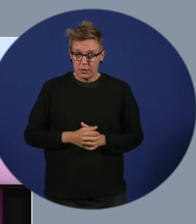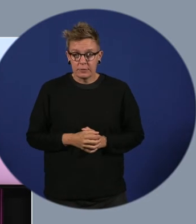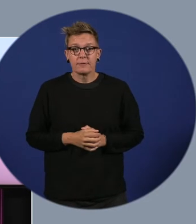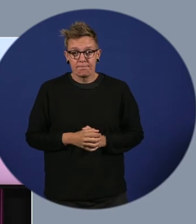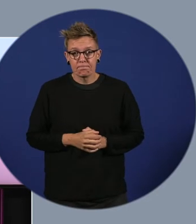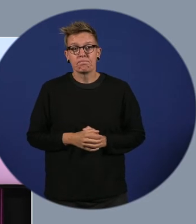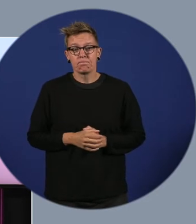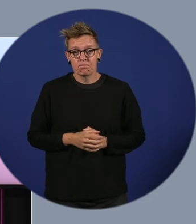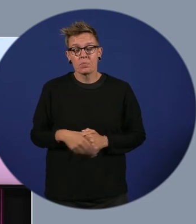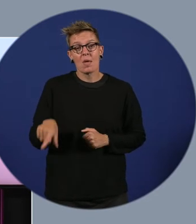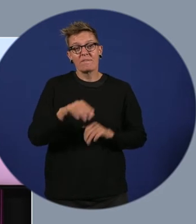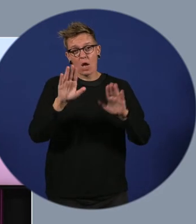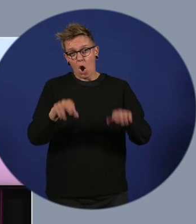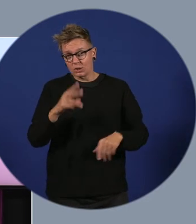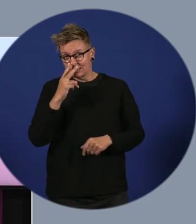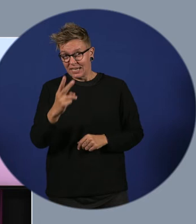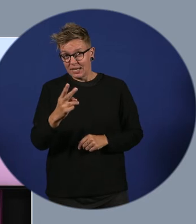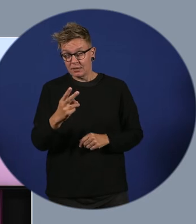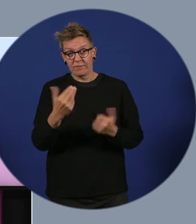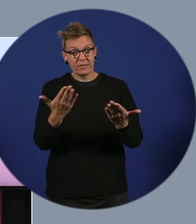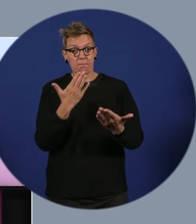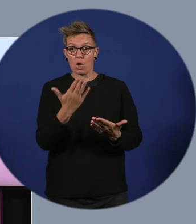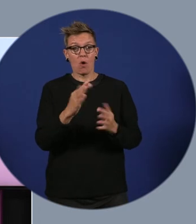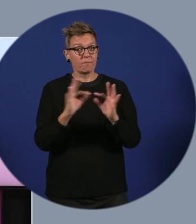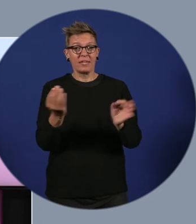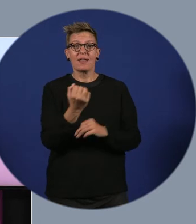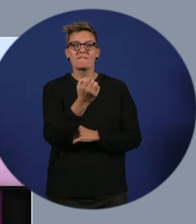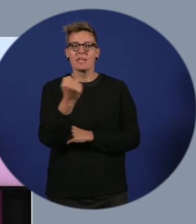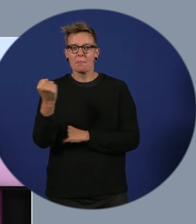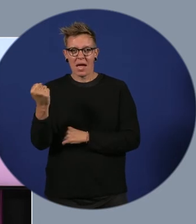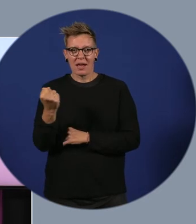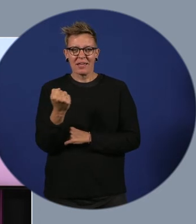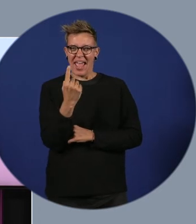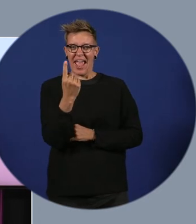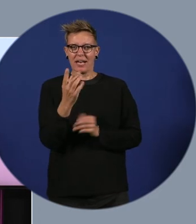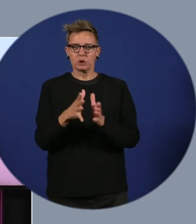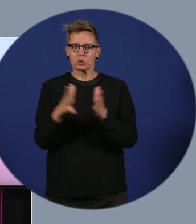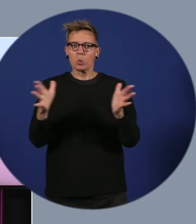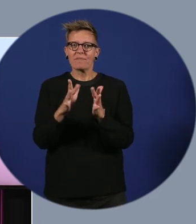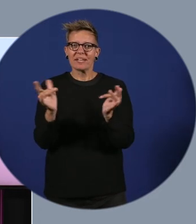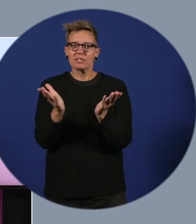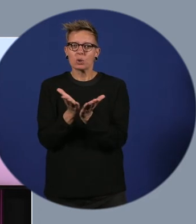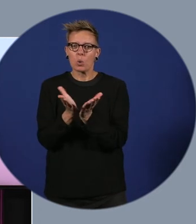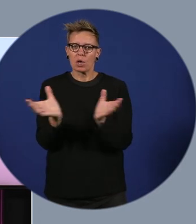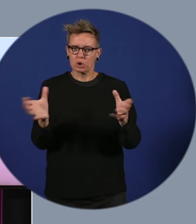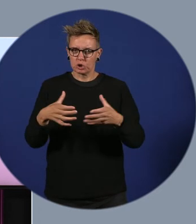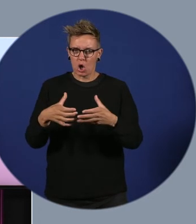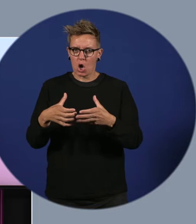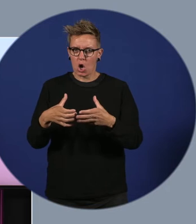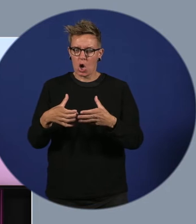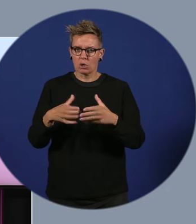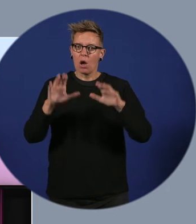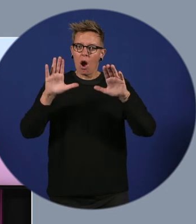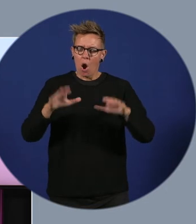har sett, eller vi fick väldigt fin respons från bland annat en stor friskolekoncern som tog ett centralt grepp